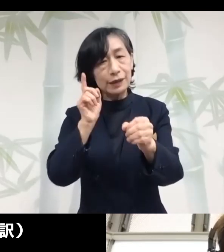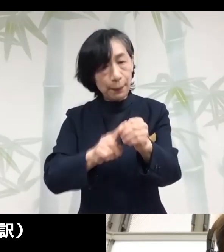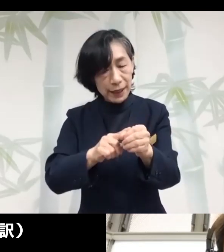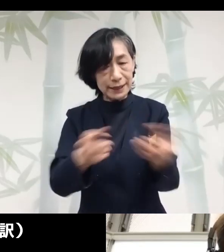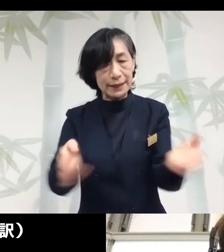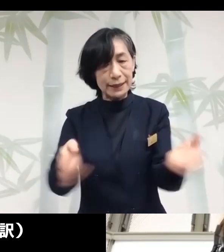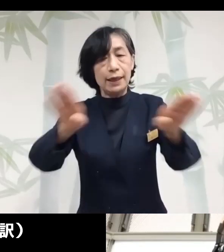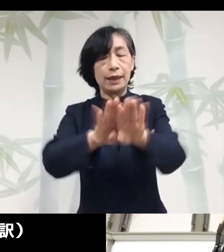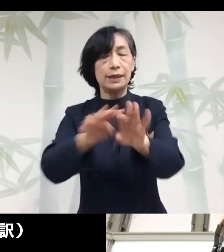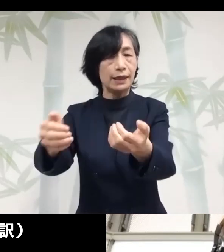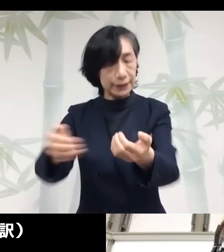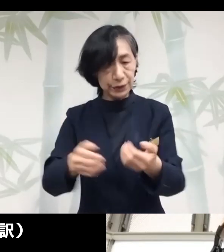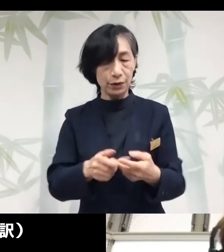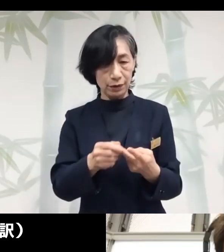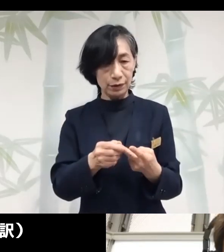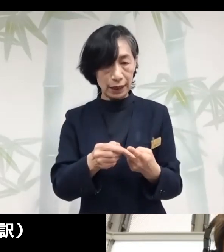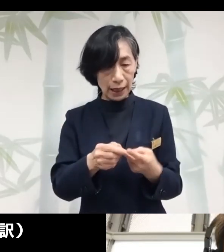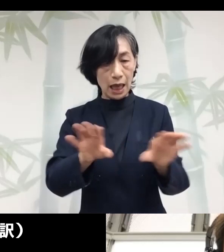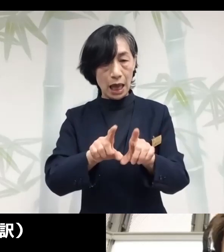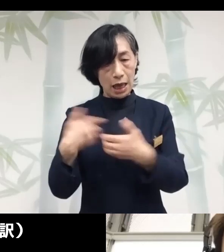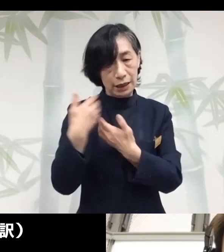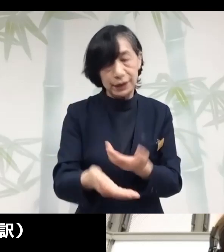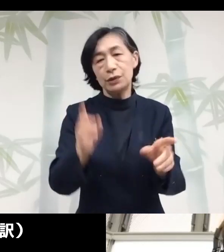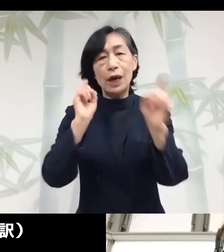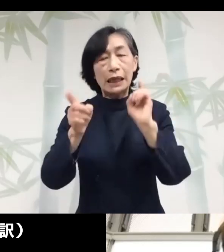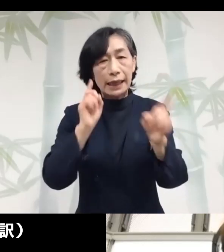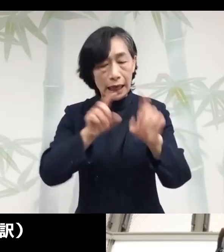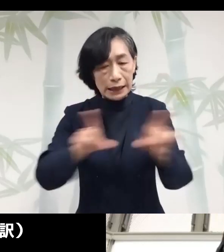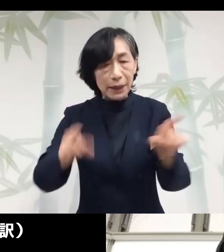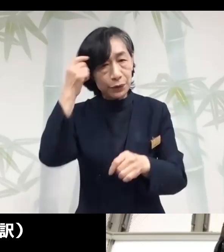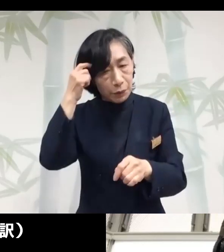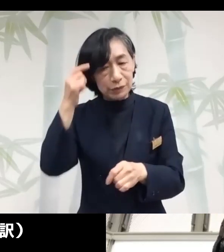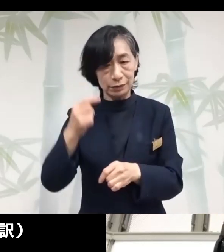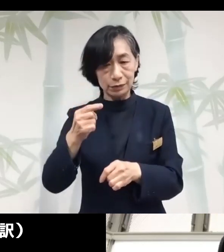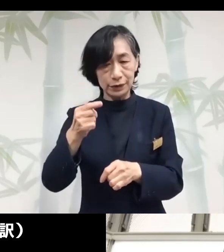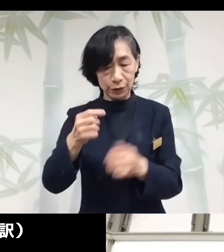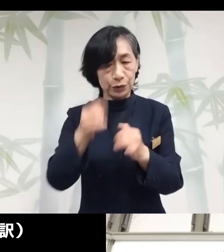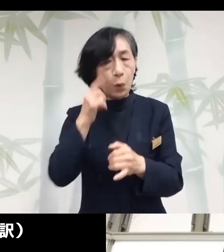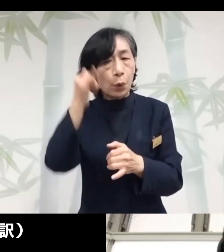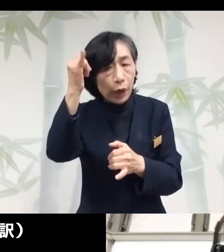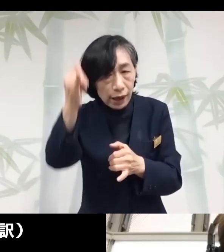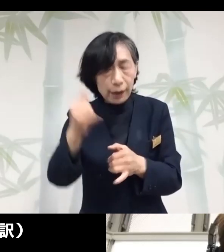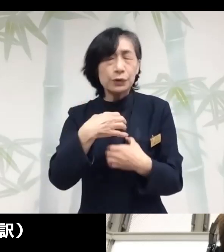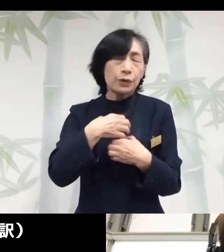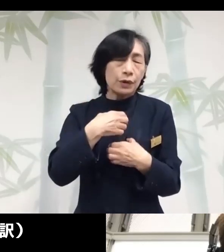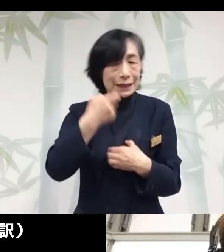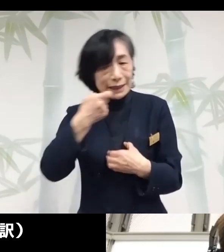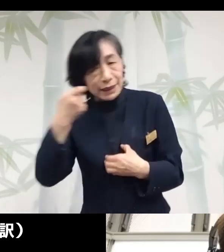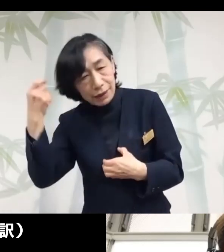思って預けられる方が気になるという意見、様々なんですけれども、市長はどのようにお考えです